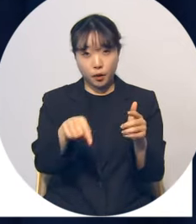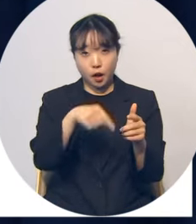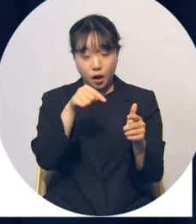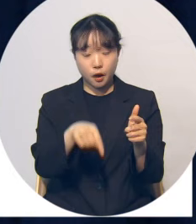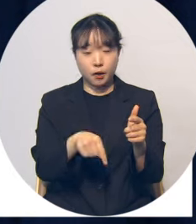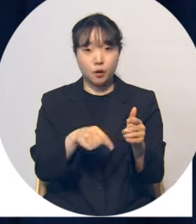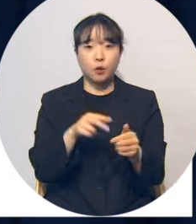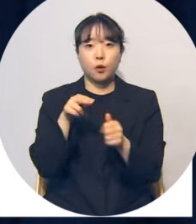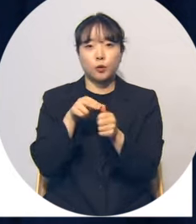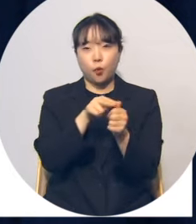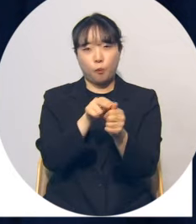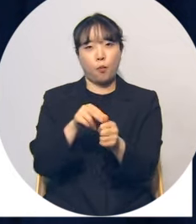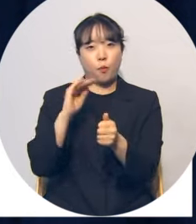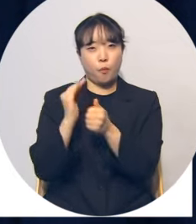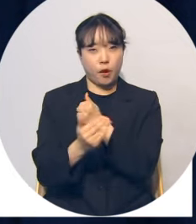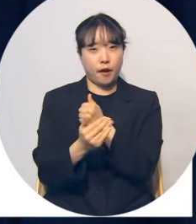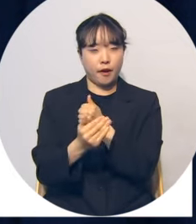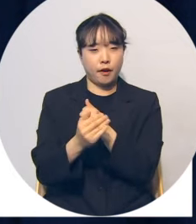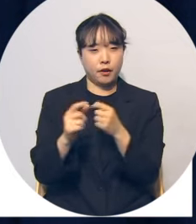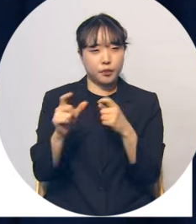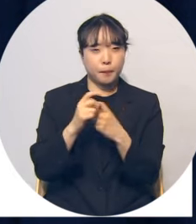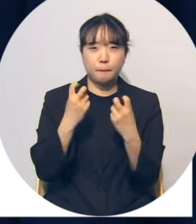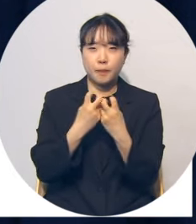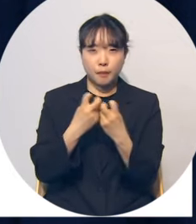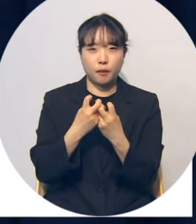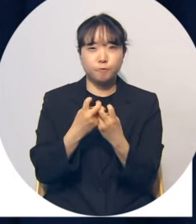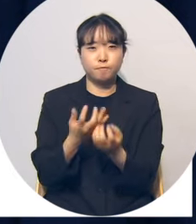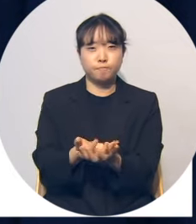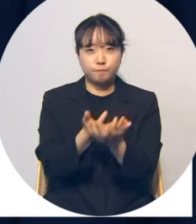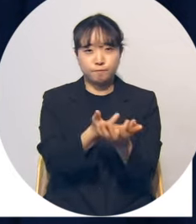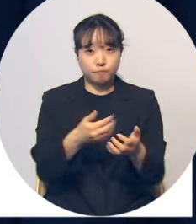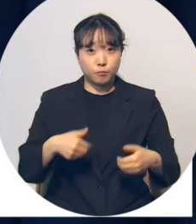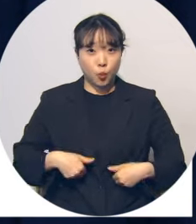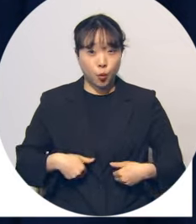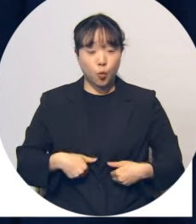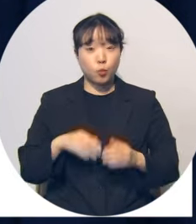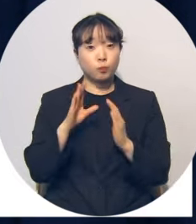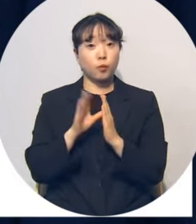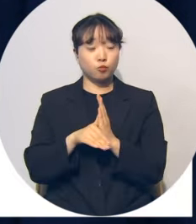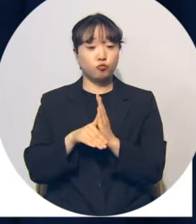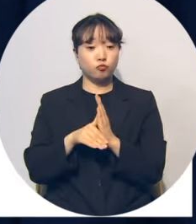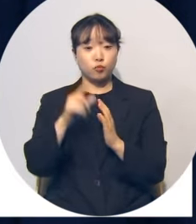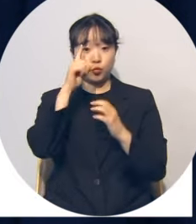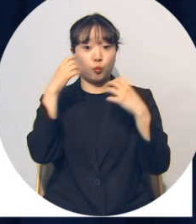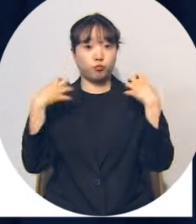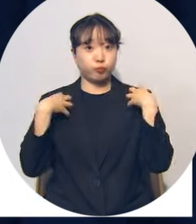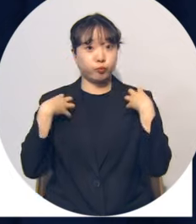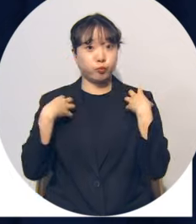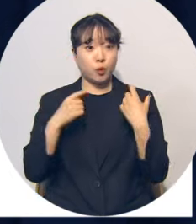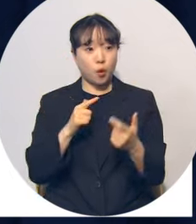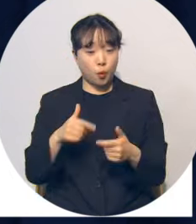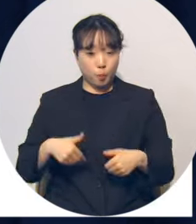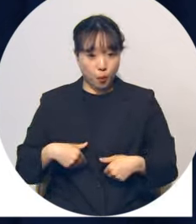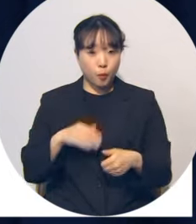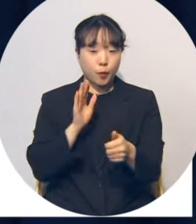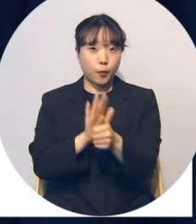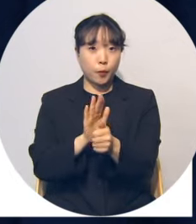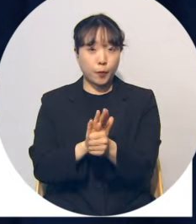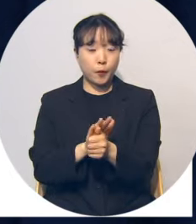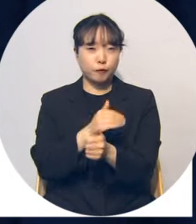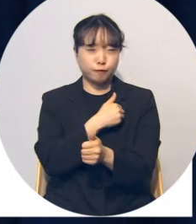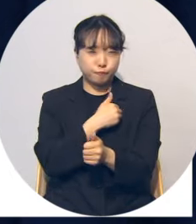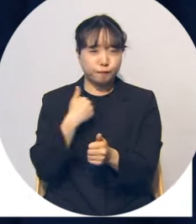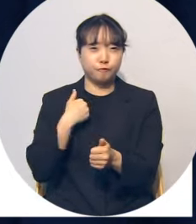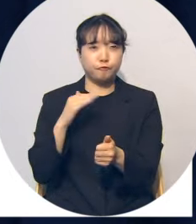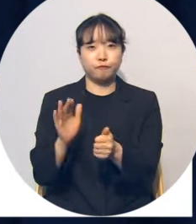정보보안 강화 대책을 제출하고자 한다면 네이버에 필요한 지원을 충분히